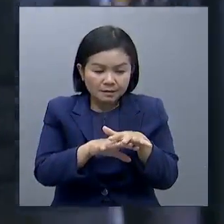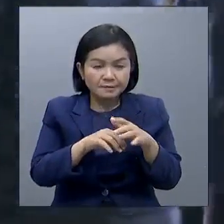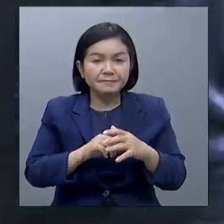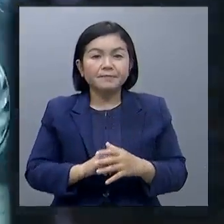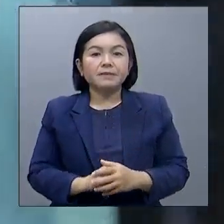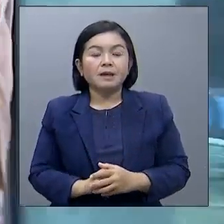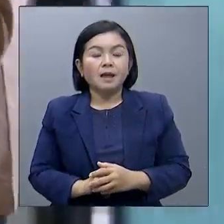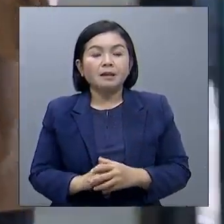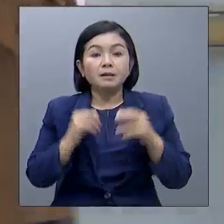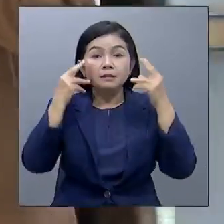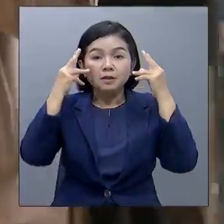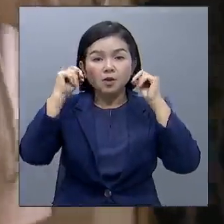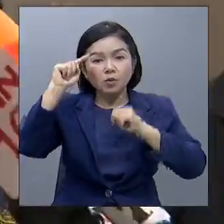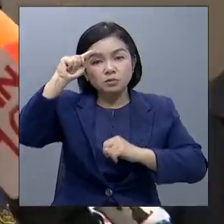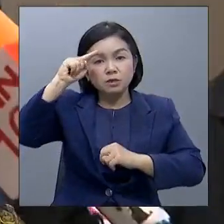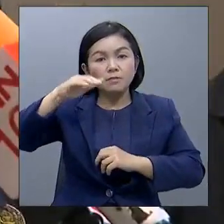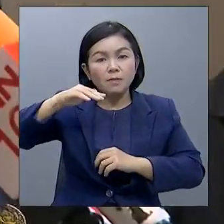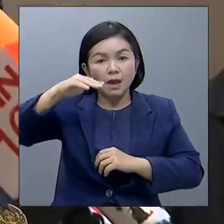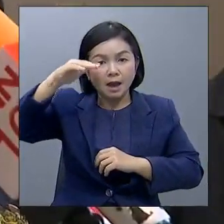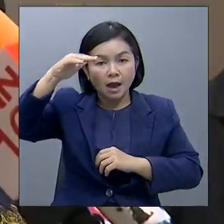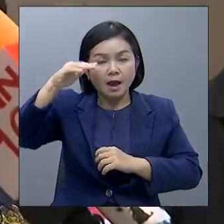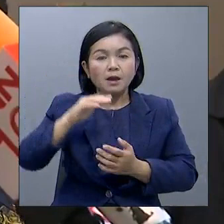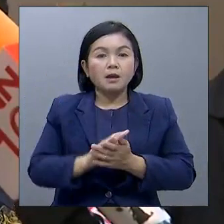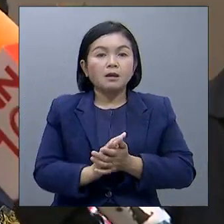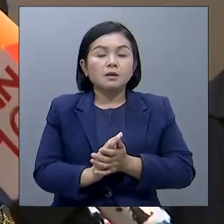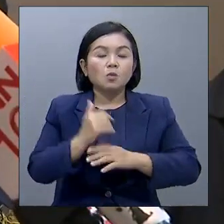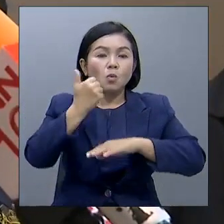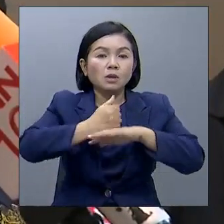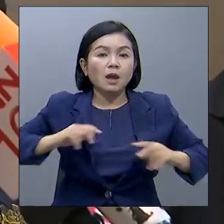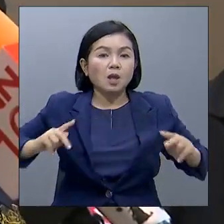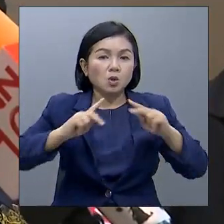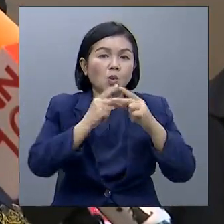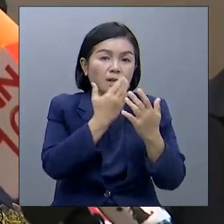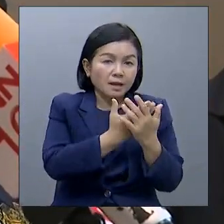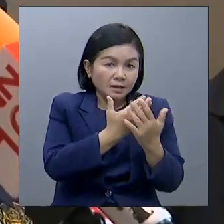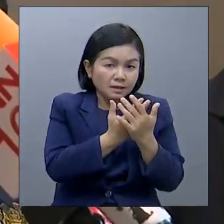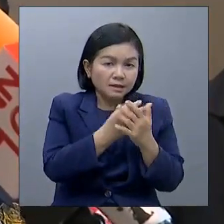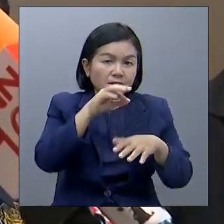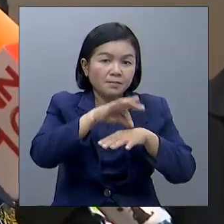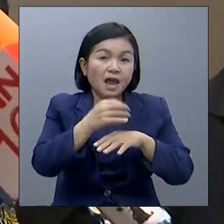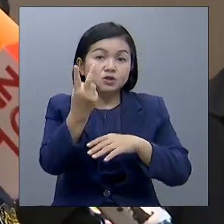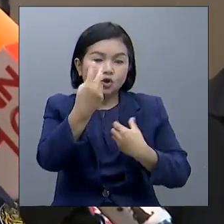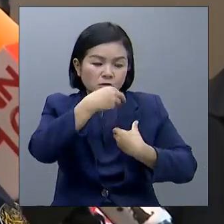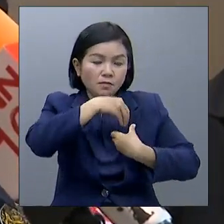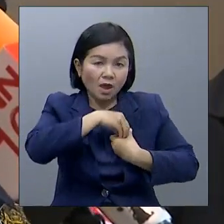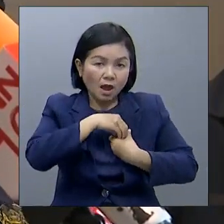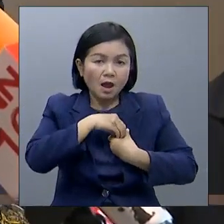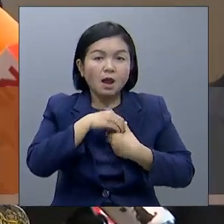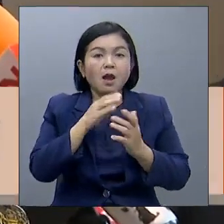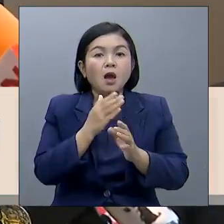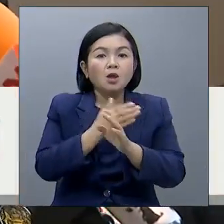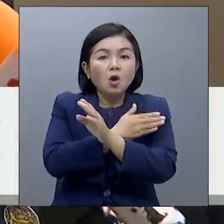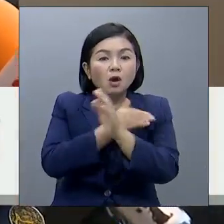นายเศรษฐาทวีสินนายกรัฐมนตรีและรัฐมนตรีว่าการกระทรวงการคลังก็กล่าวก่อนเดินทางลงพื้นที่ชายแดนไทยมาเลเ